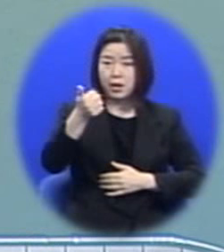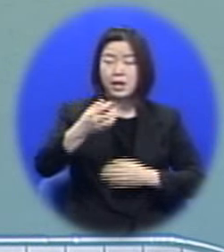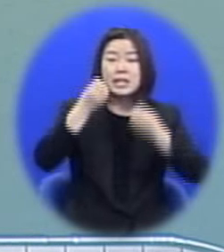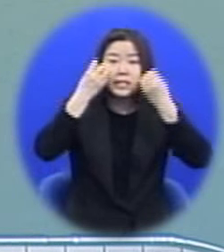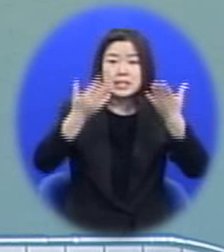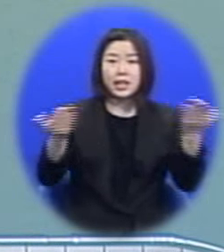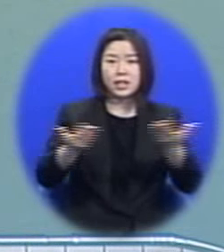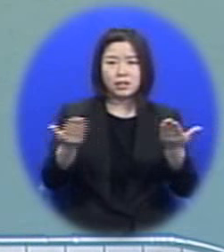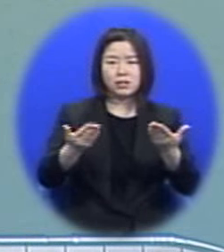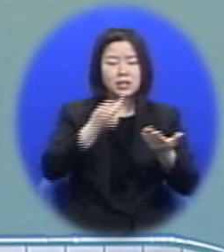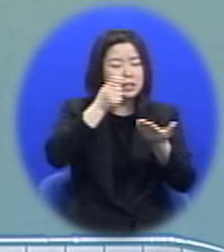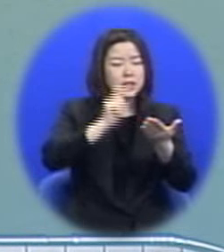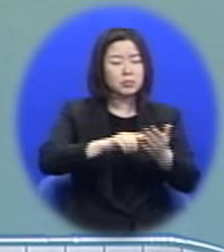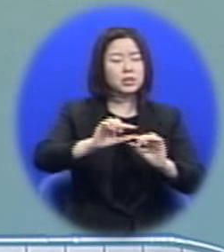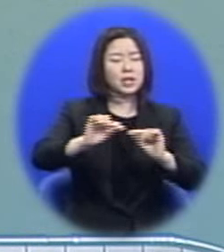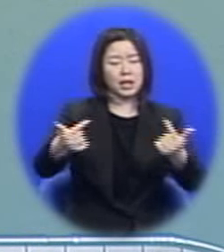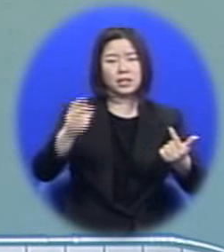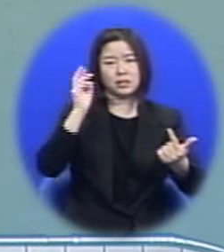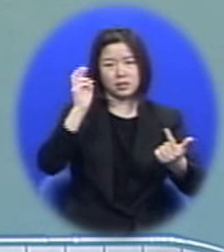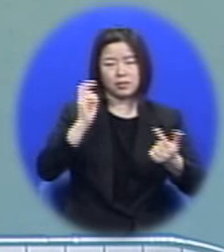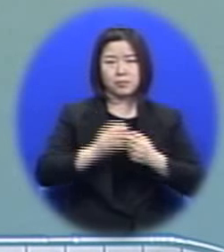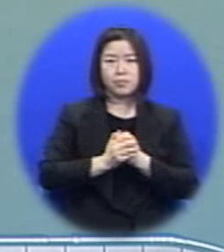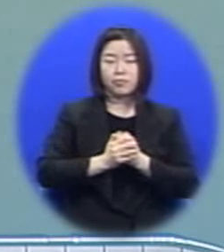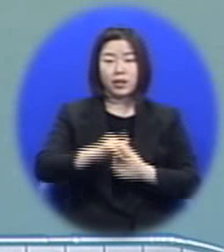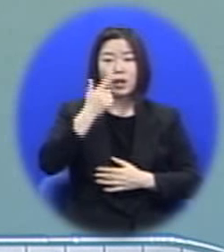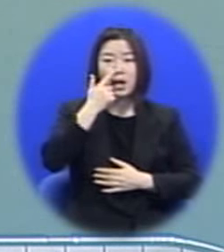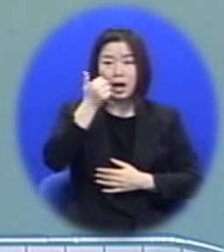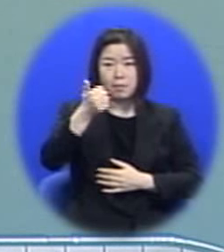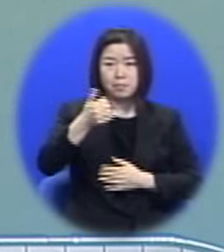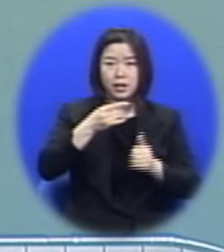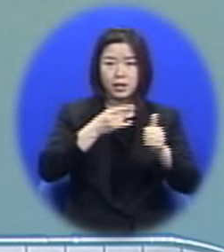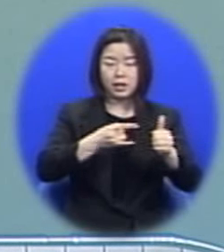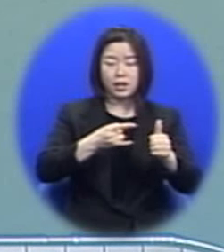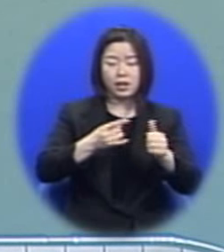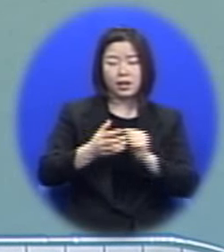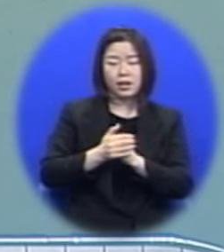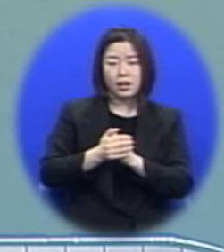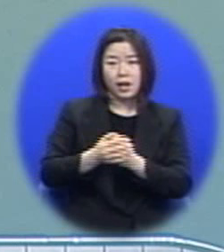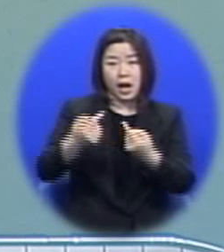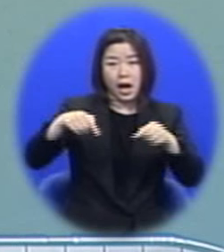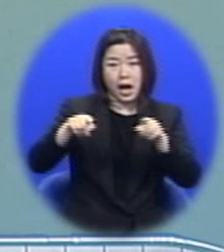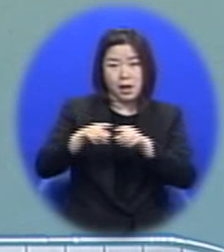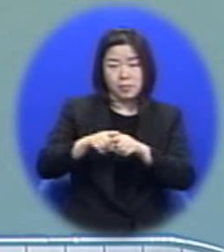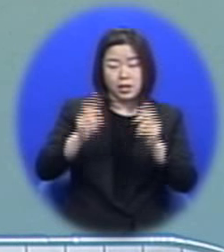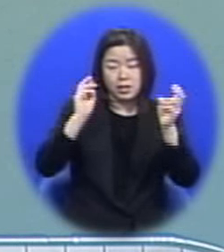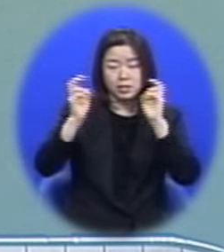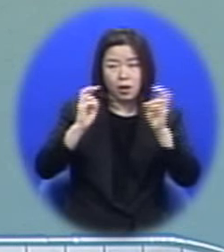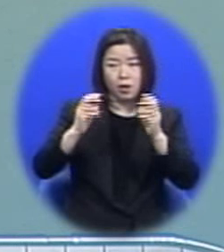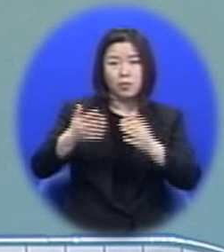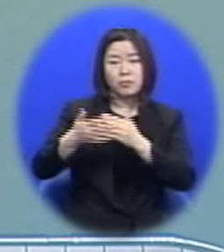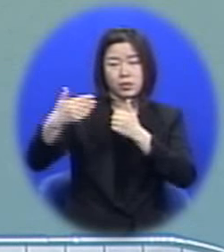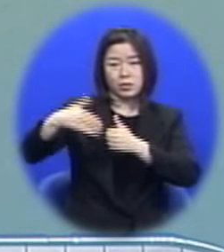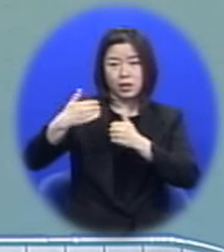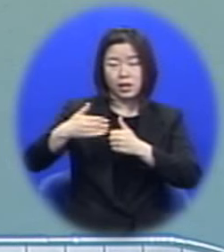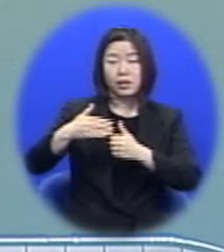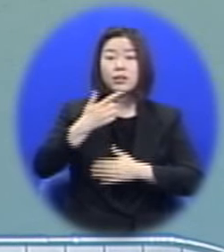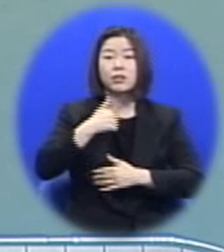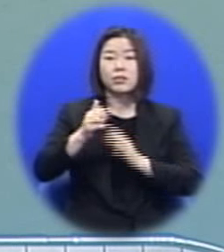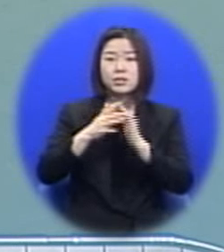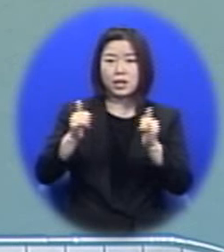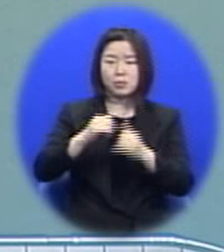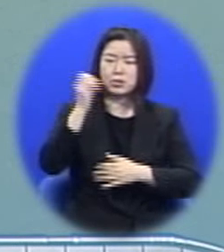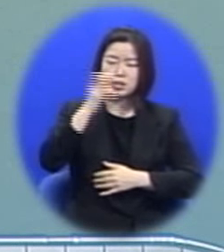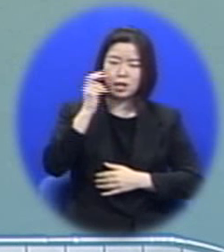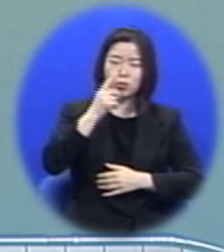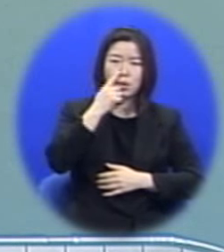그렇게 녹록지만은 않았습니다. 아빠에게 동업을 제안했던 사람은 아빠를 자꾸 주님과 멀어지게